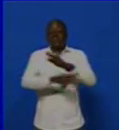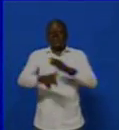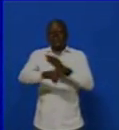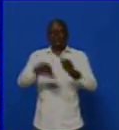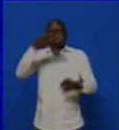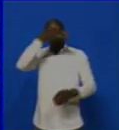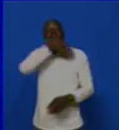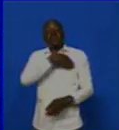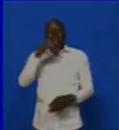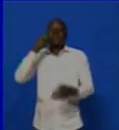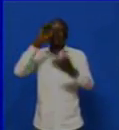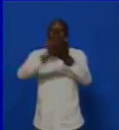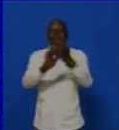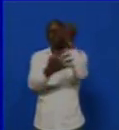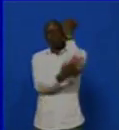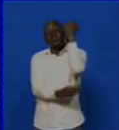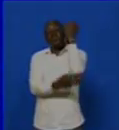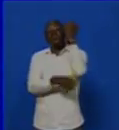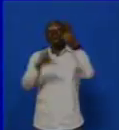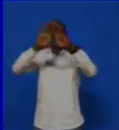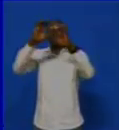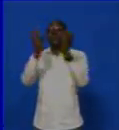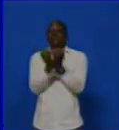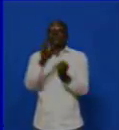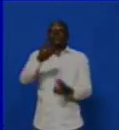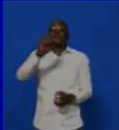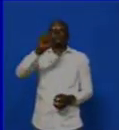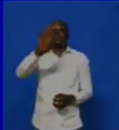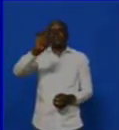les femmes vulnérables de la commune de Pabré.